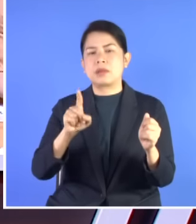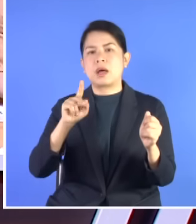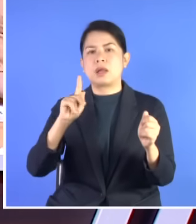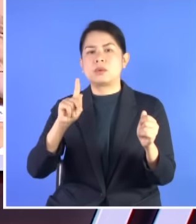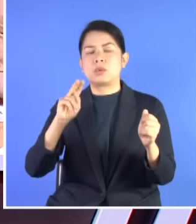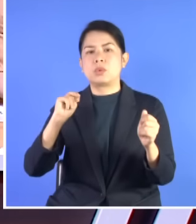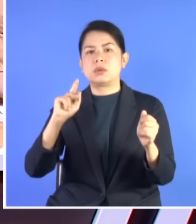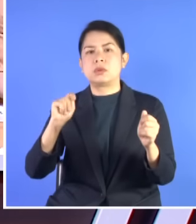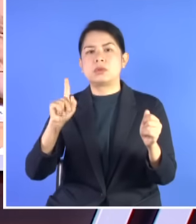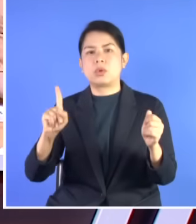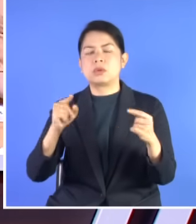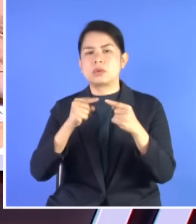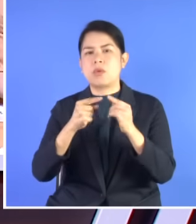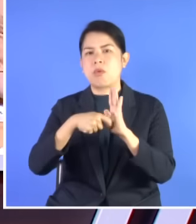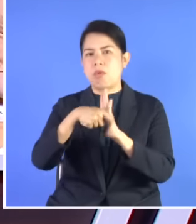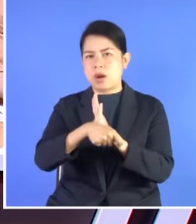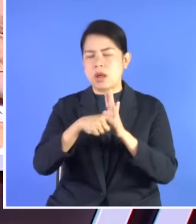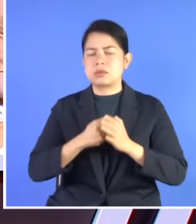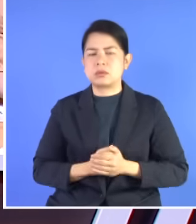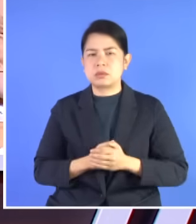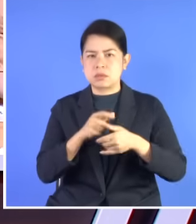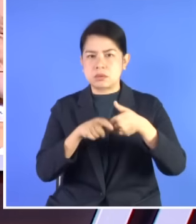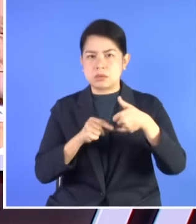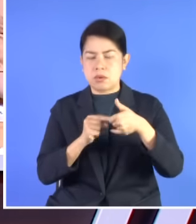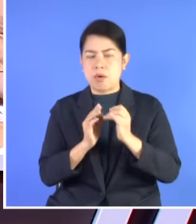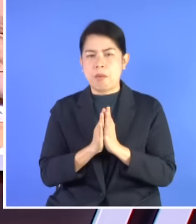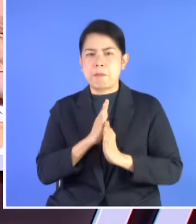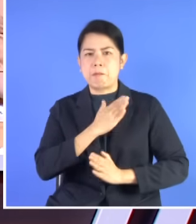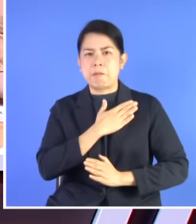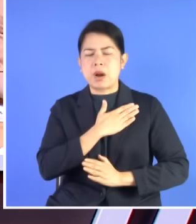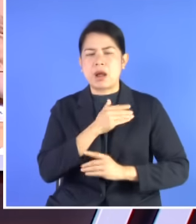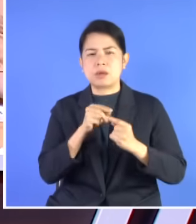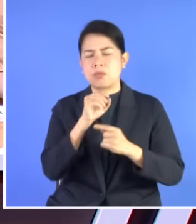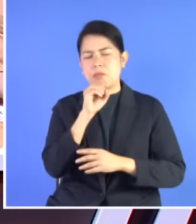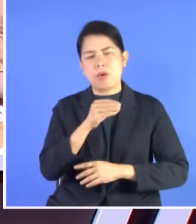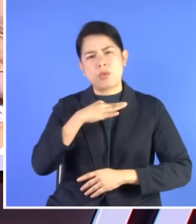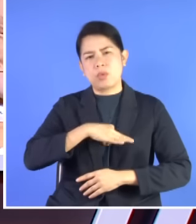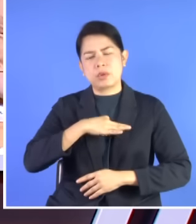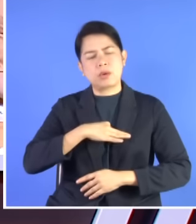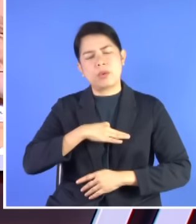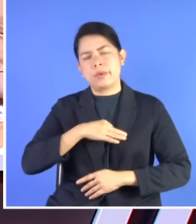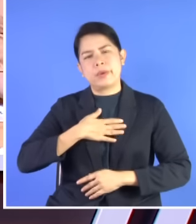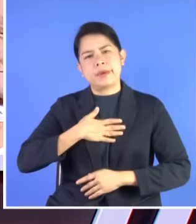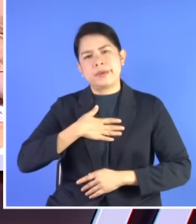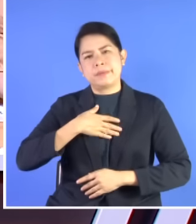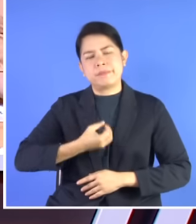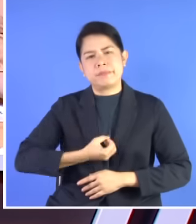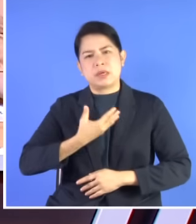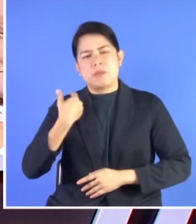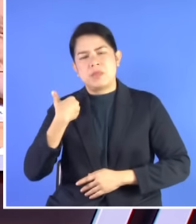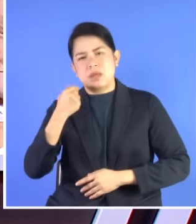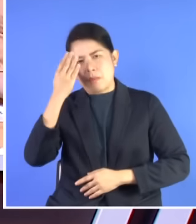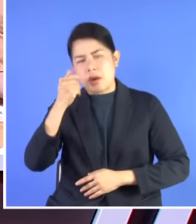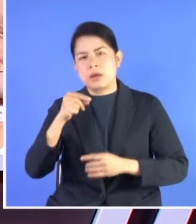หลวงพ่อท่านก็เอือมละอามากเนื่องจากว่ามีพ่อของเด็กคนหนึ่งมีลูกสาวเนี่ยอายุ3ขว